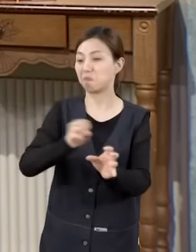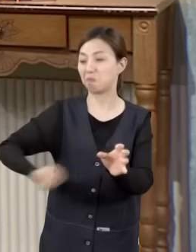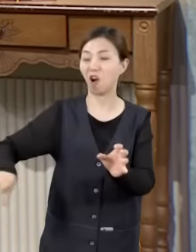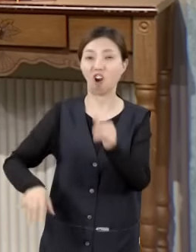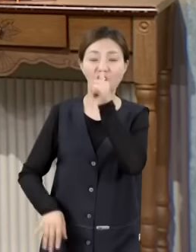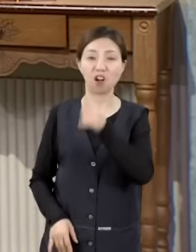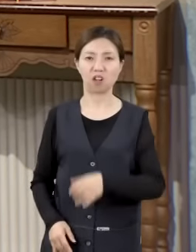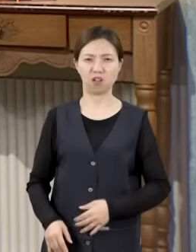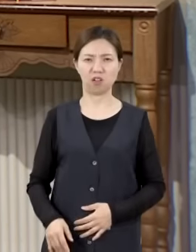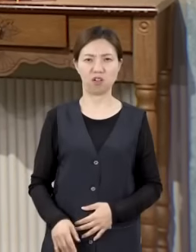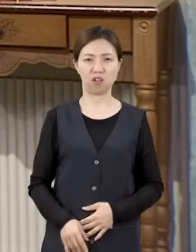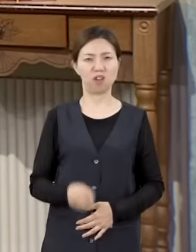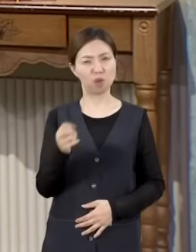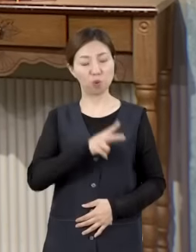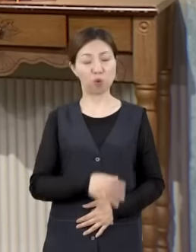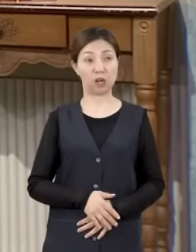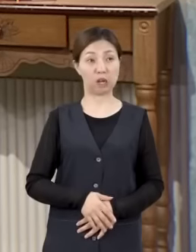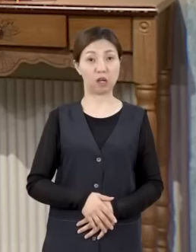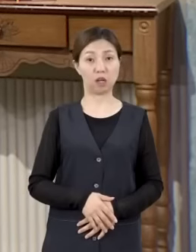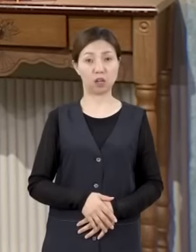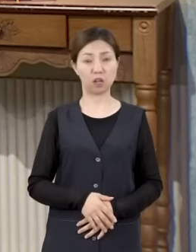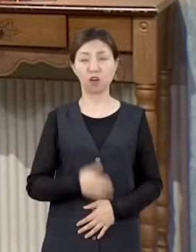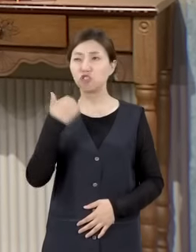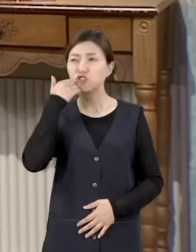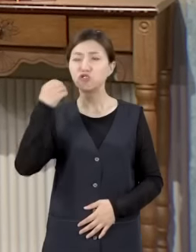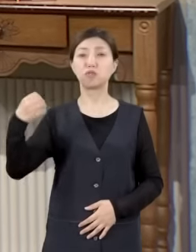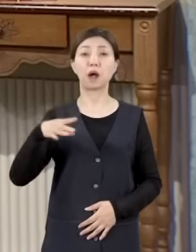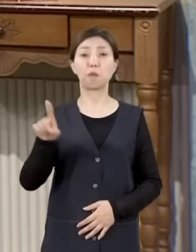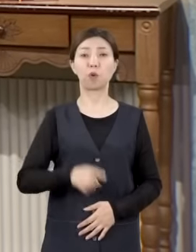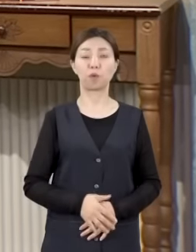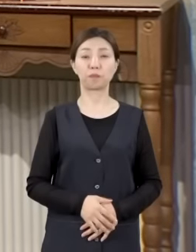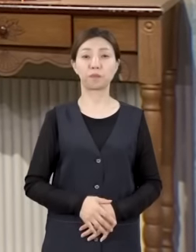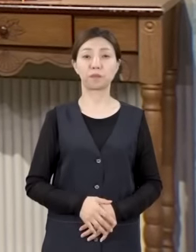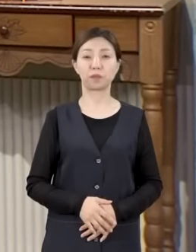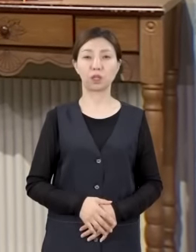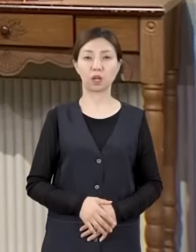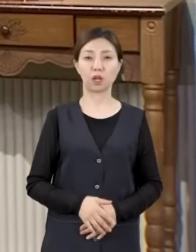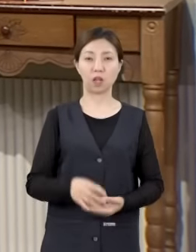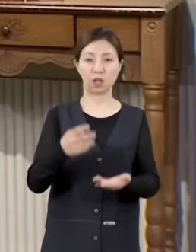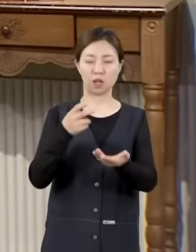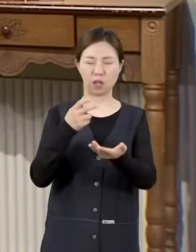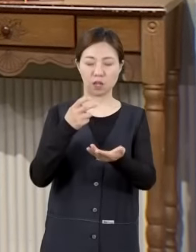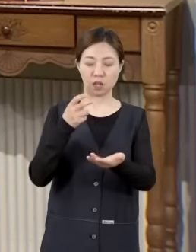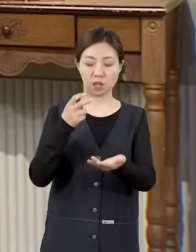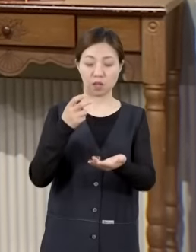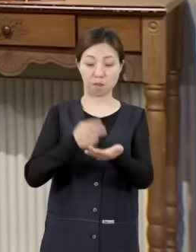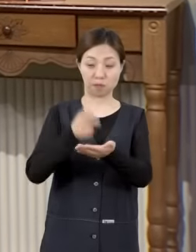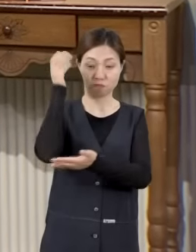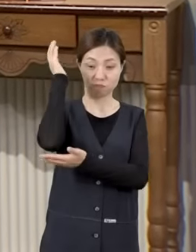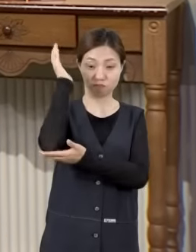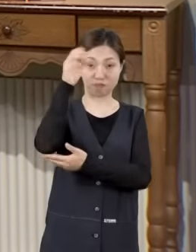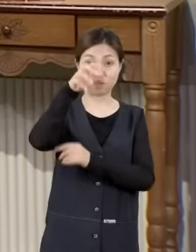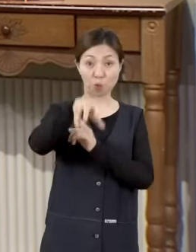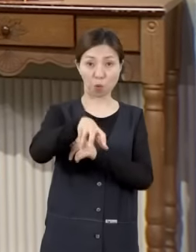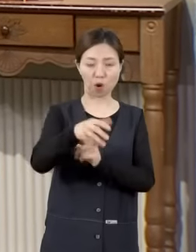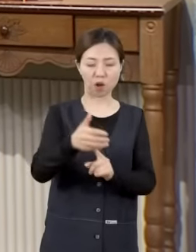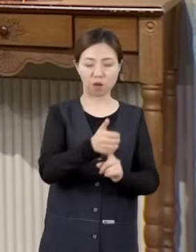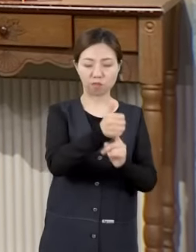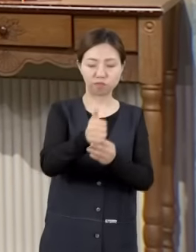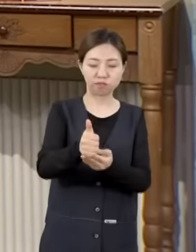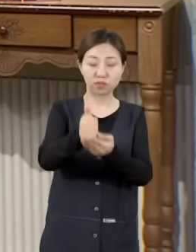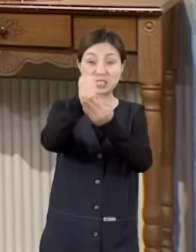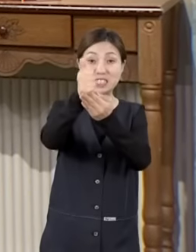심지어 저 아시는 어떤 분은 법당이 이렇게 꽉 찼는데